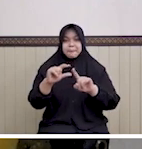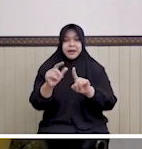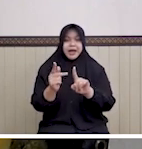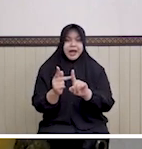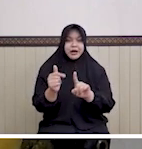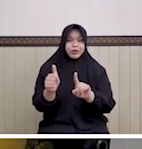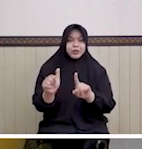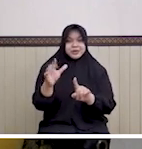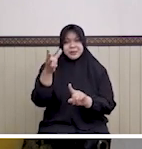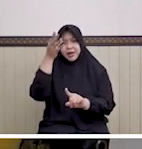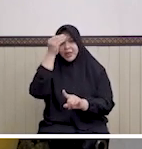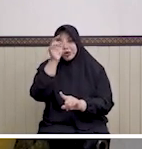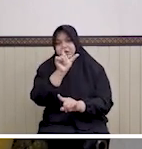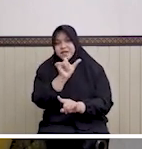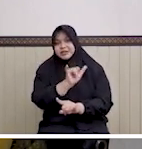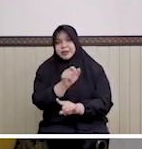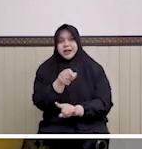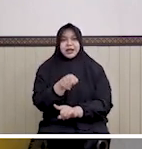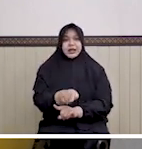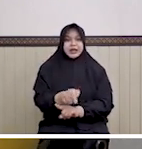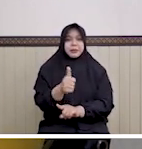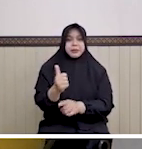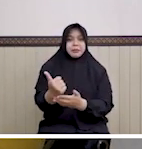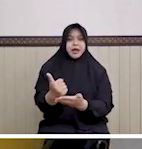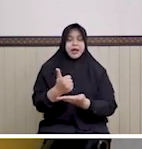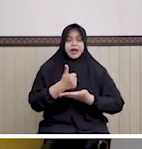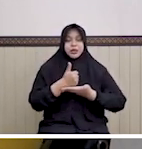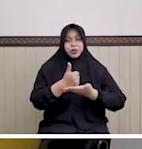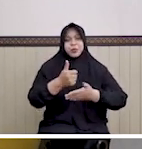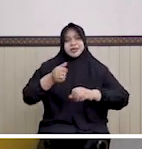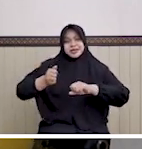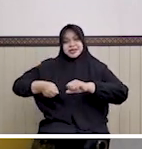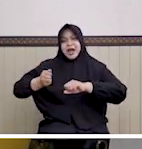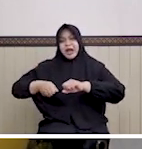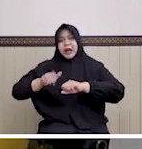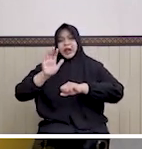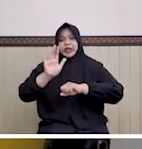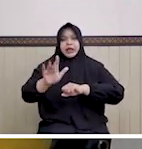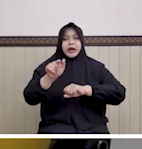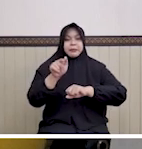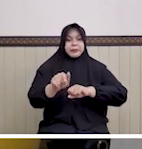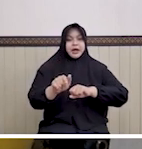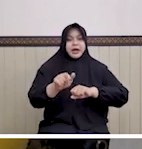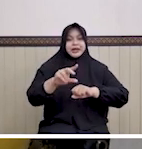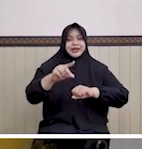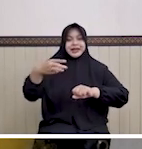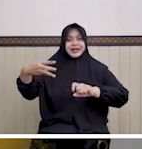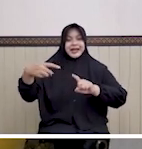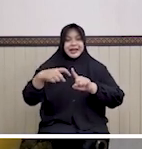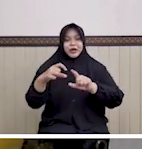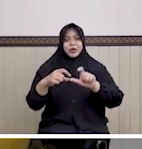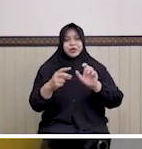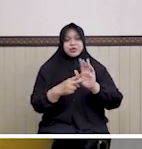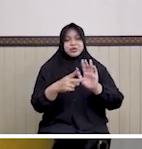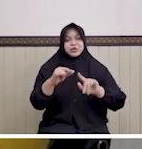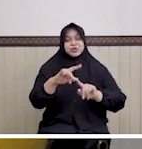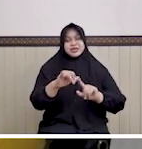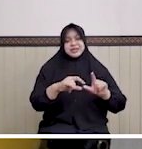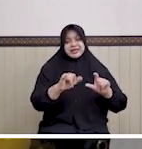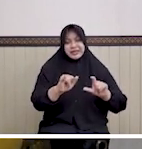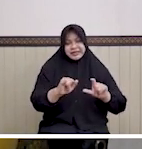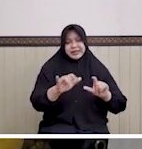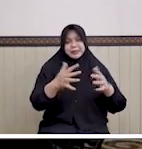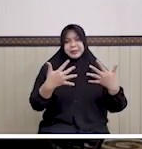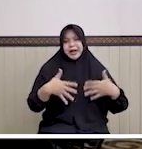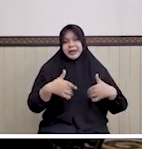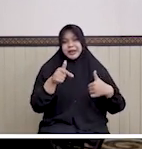mengetahuinya seperti ini Pak dan itu untuk membantu dalam persidangan karena dalam rekonstruksi itu akan difoto sedemikian rupa didokumentasikan